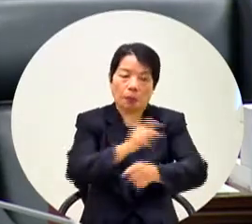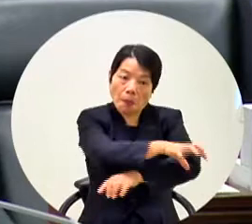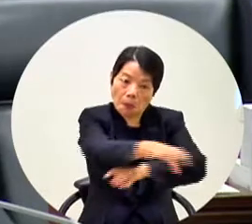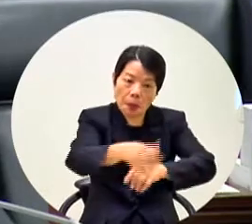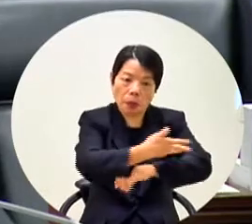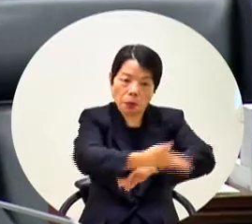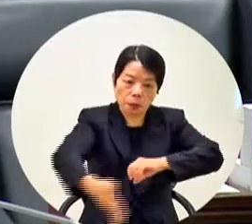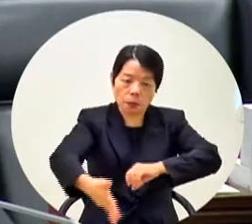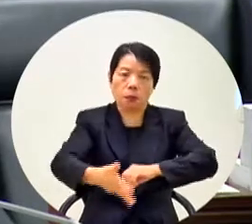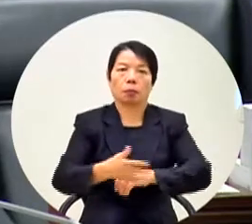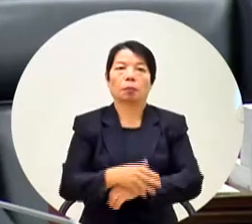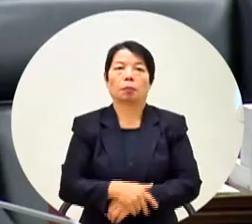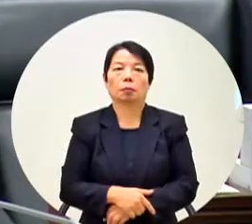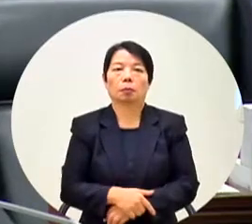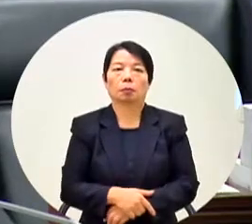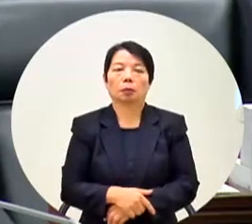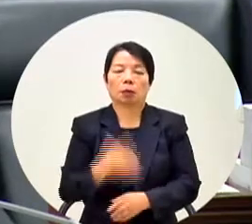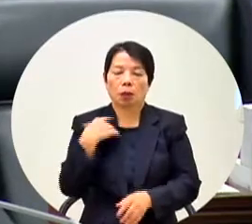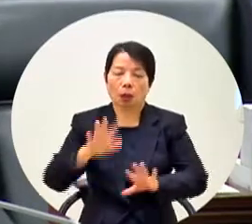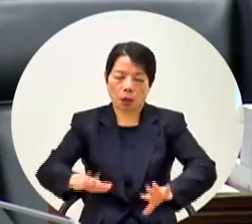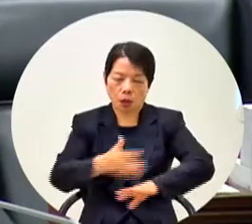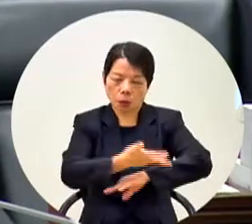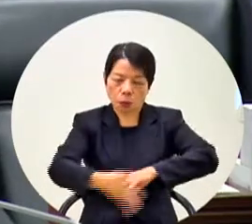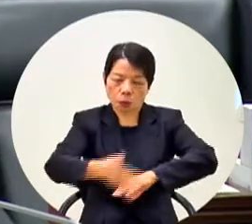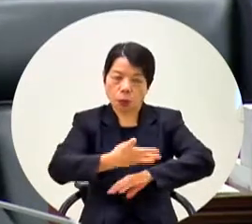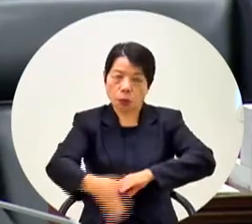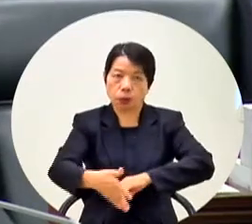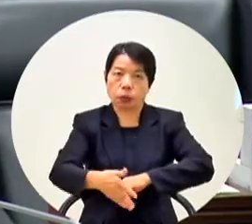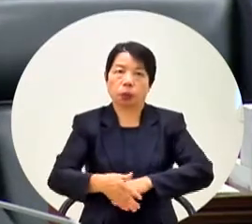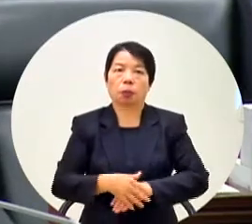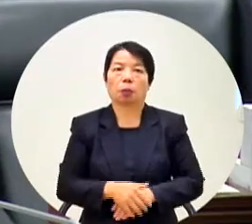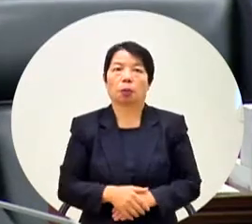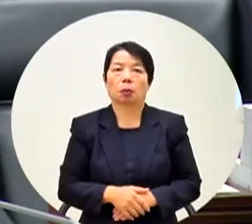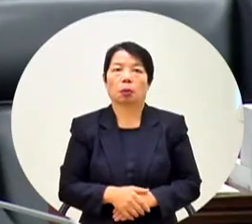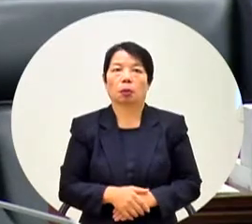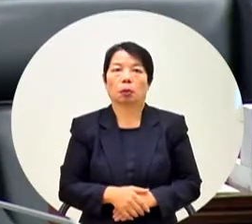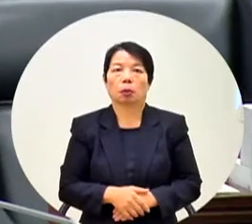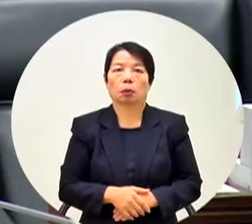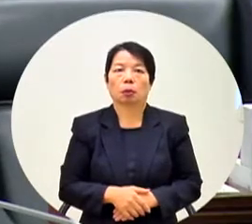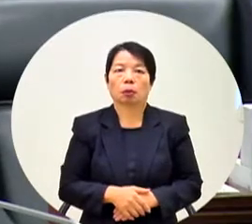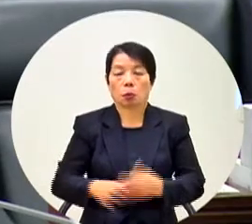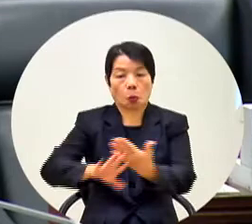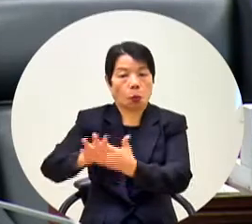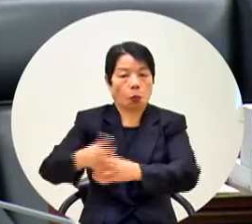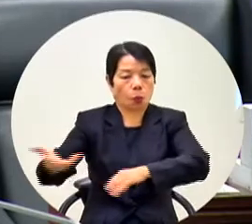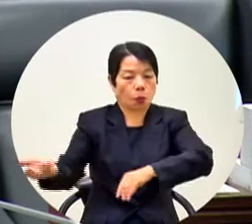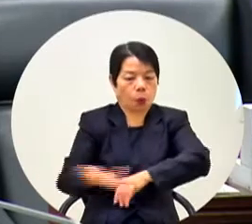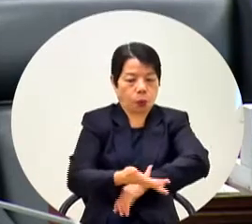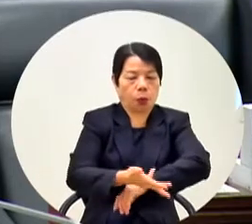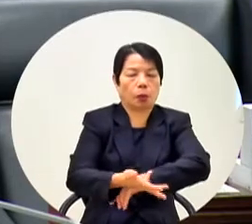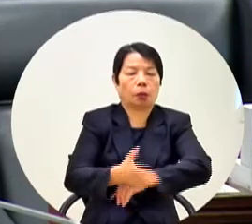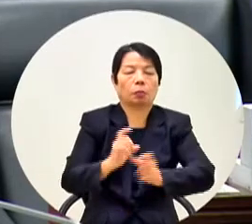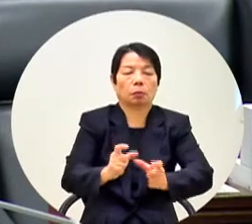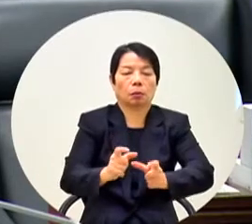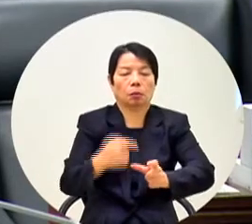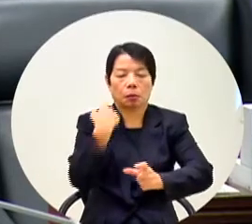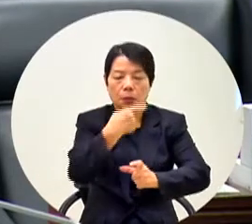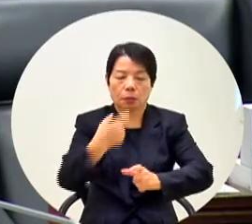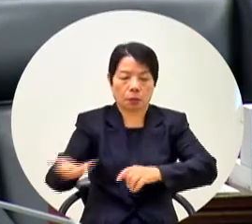渠排进来我们这个港口里面，